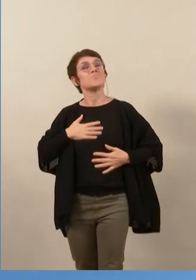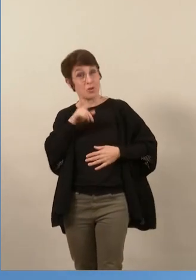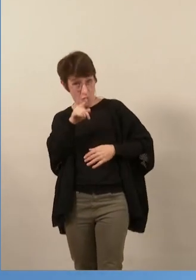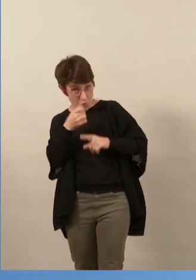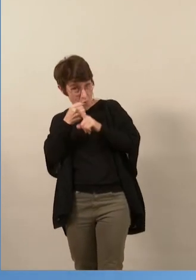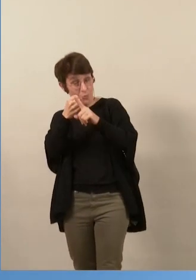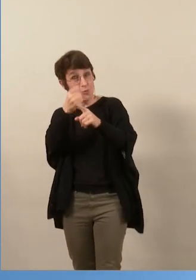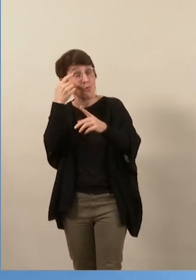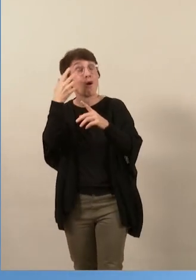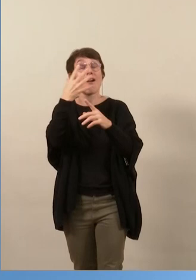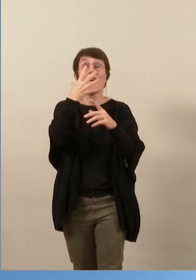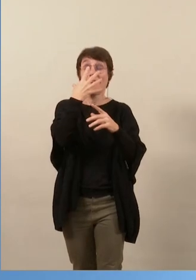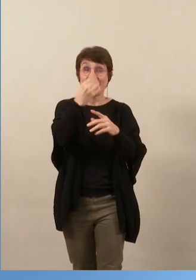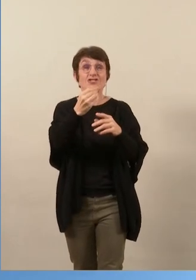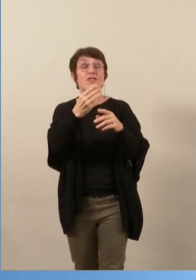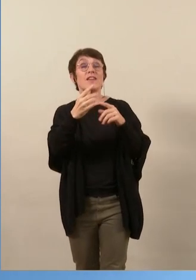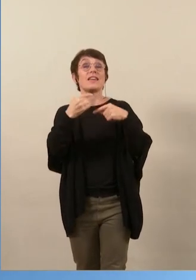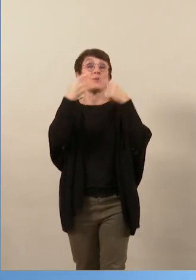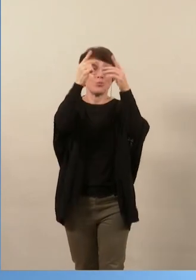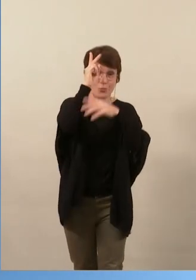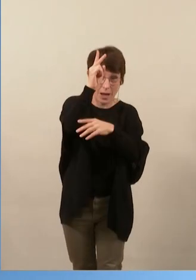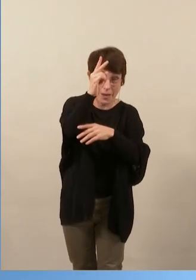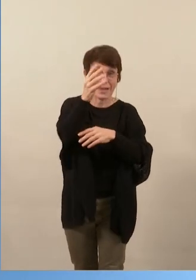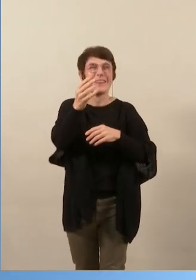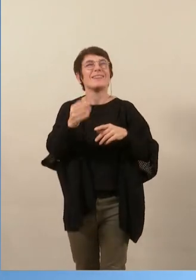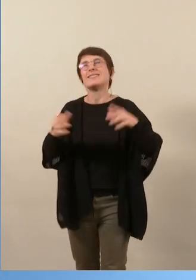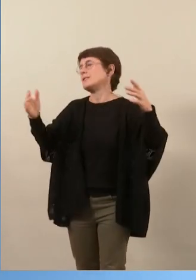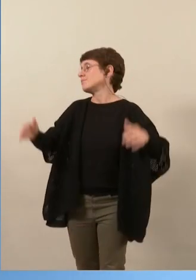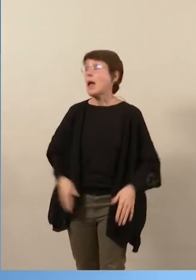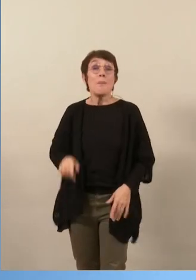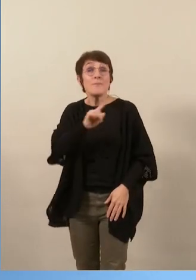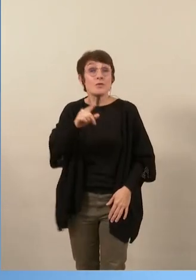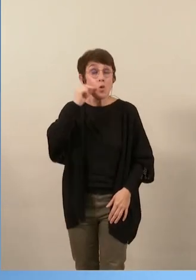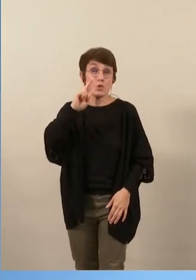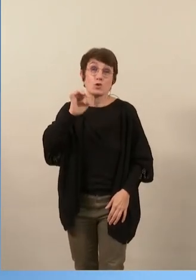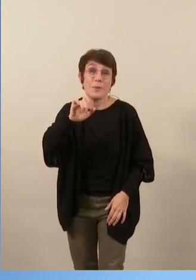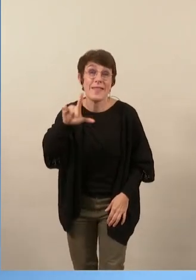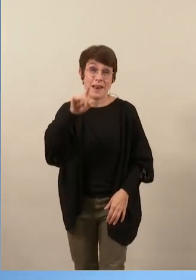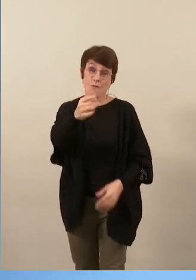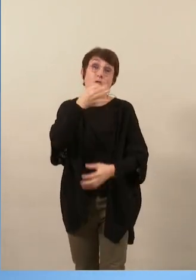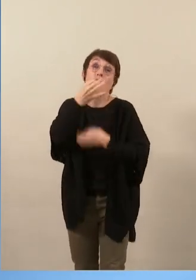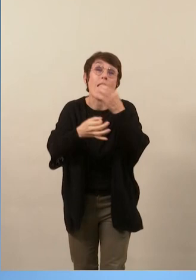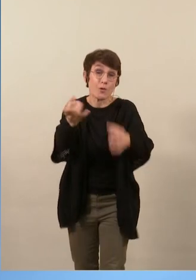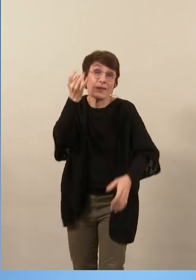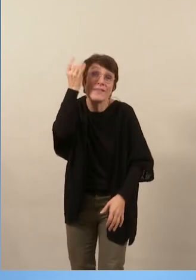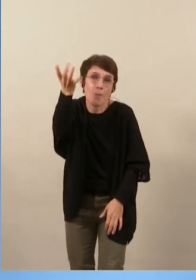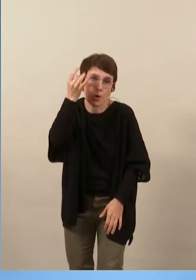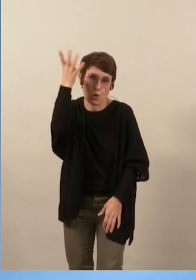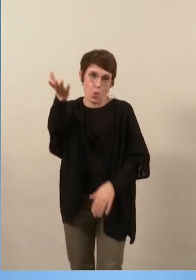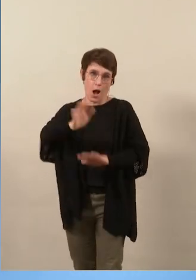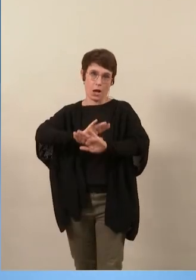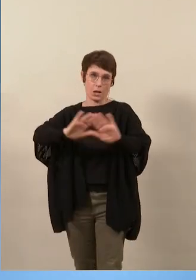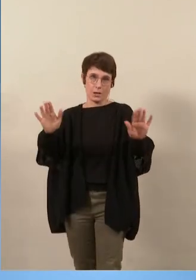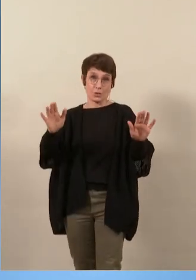TGV et le parking en ville mais non monsieur Pinel vous racontez encore n'importe quoi en fait c'est que voilà et en plus l'ensemble des acteurs du